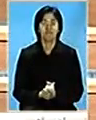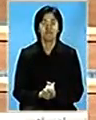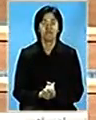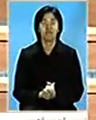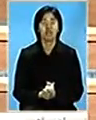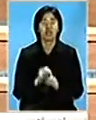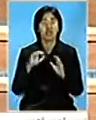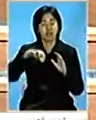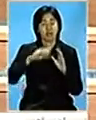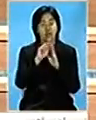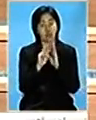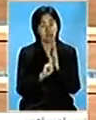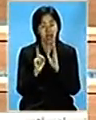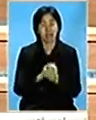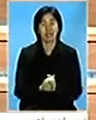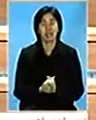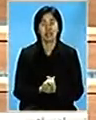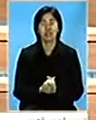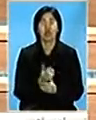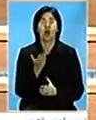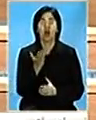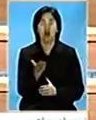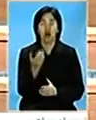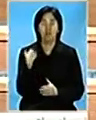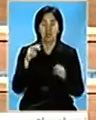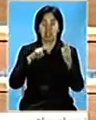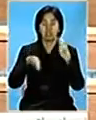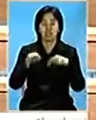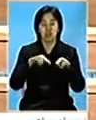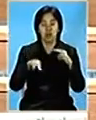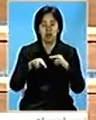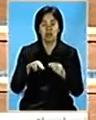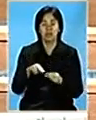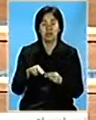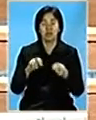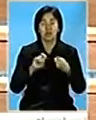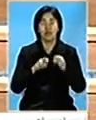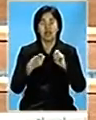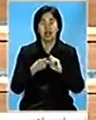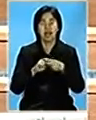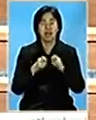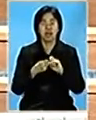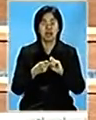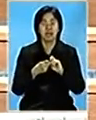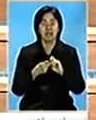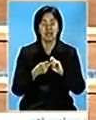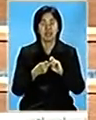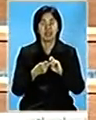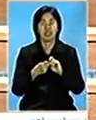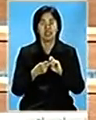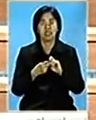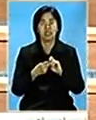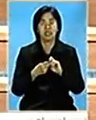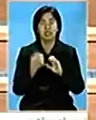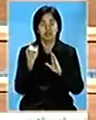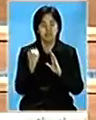ขาบอกว่าคำร้องเพื่อขอให้มีการสอบสวนสถานการณ์เกี่ยวกับการกระทำอันเป็นอาชญากรรม